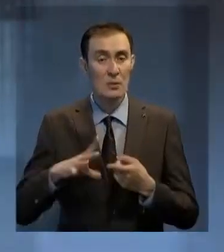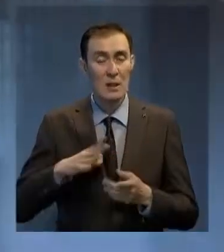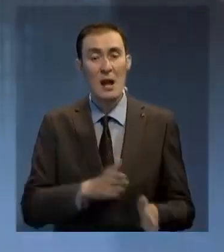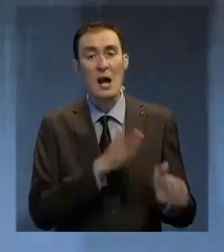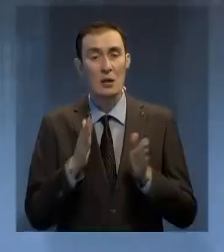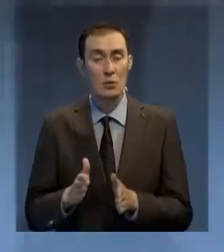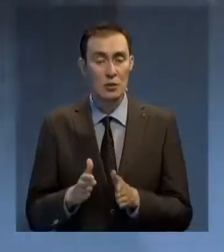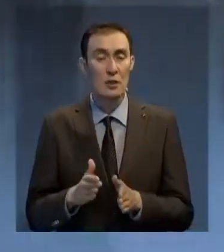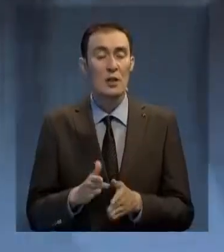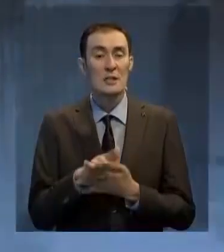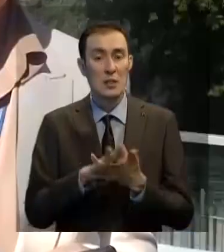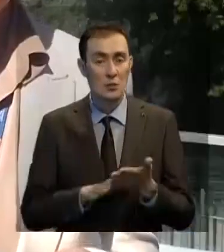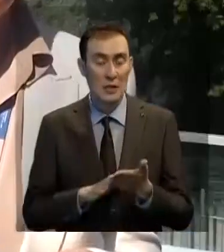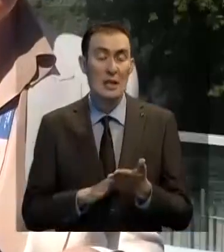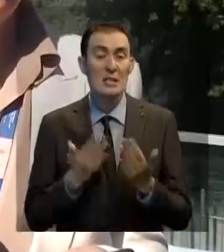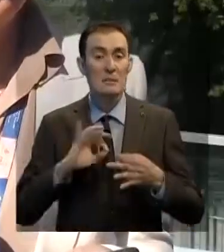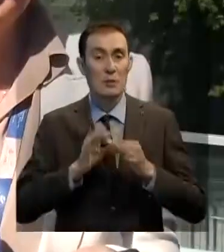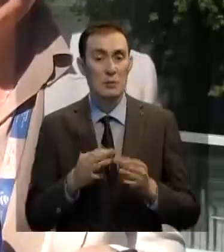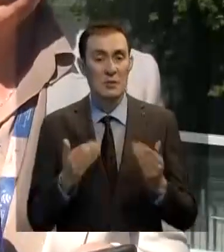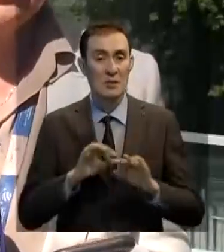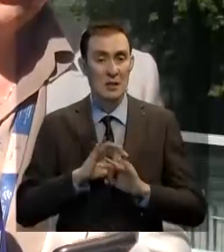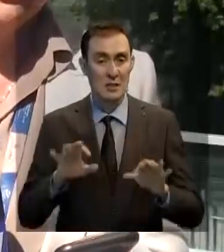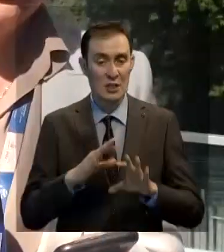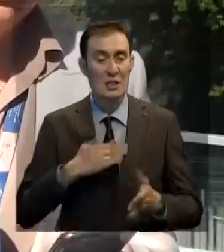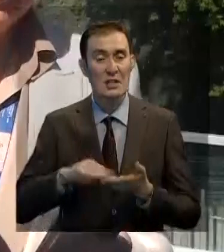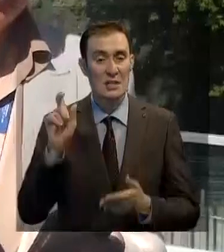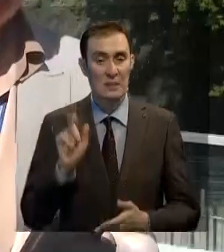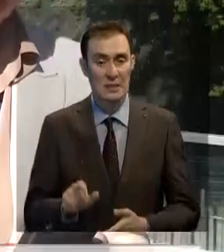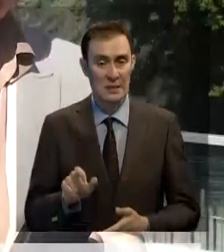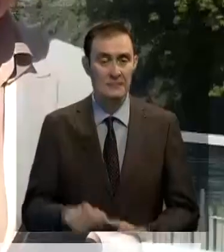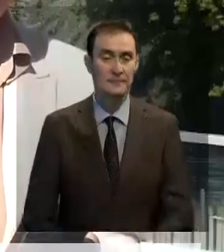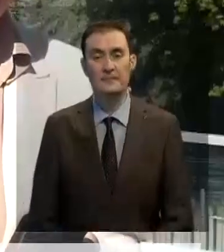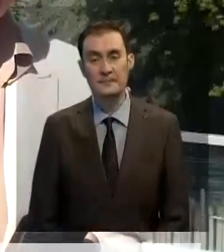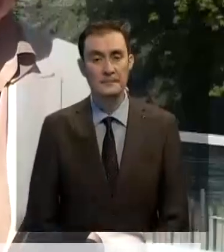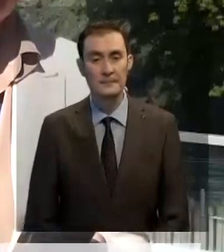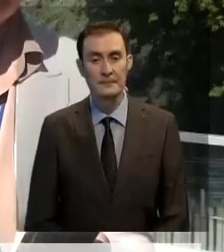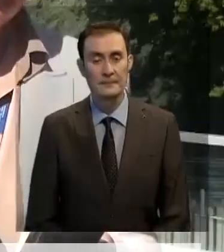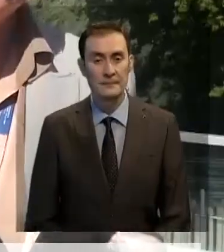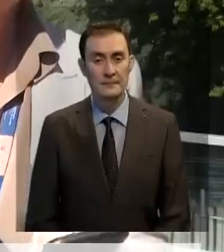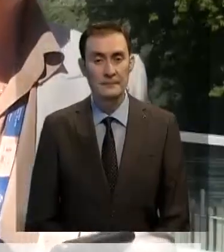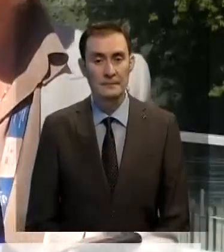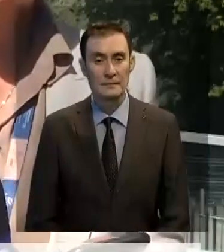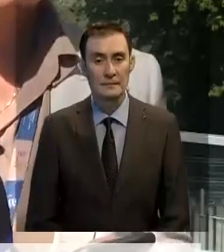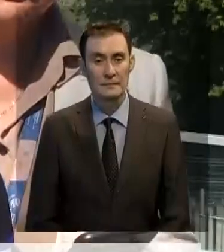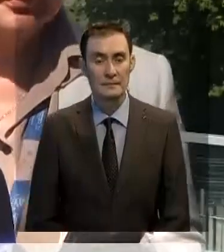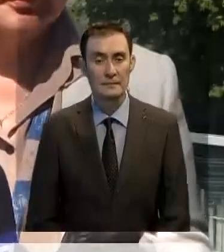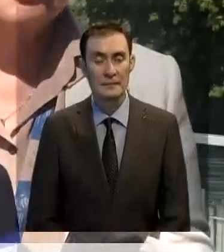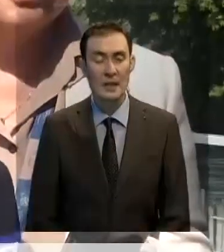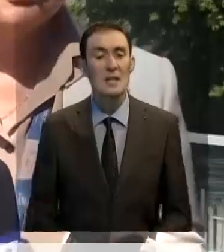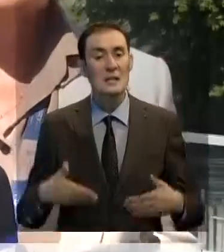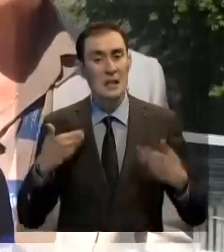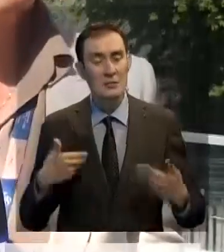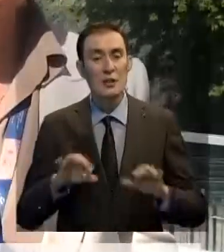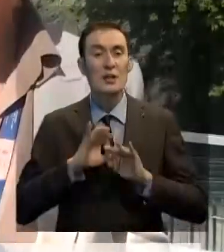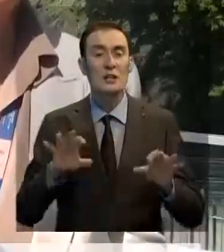отложен до лучших времен. С подробностями из Женевы к нам готова подключиться наш субкор Жанат Эрнст. Жанат,